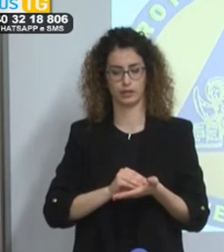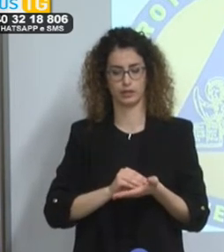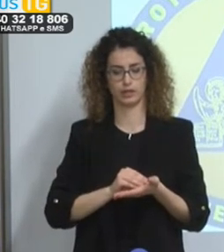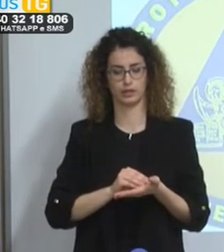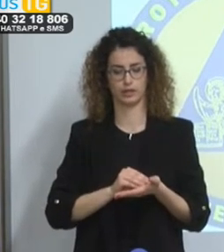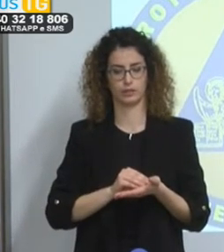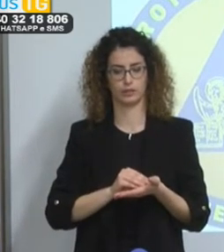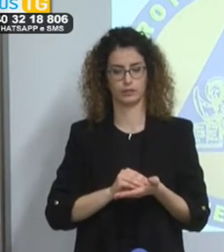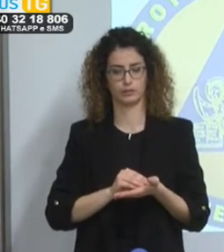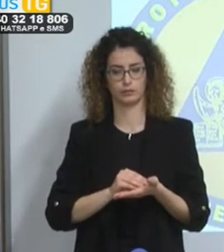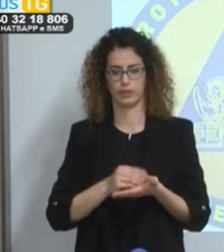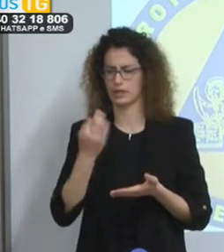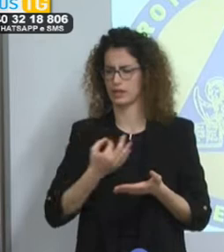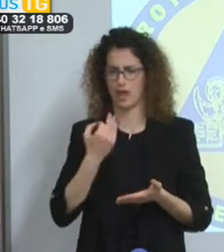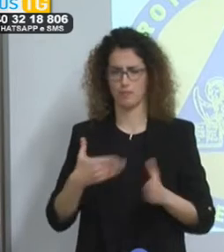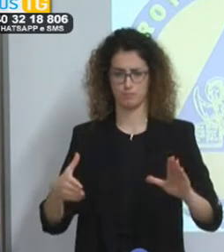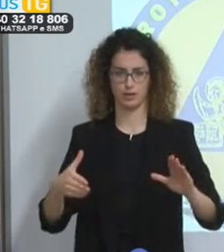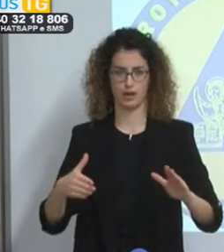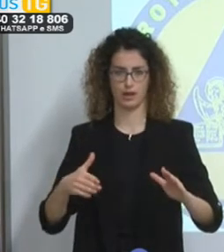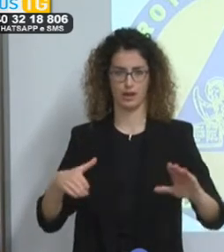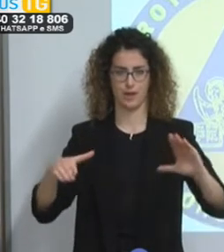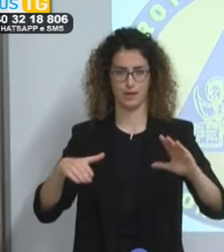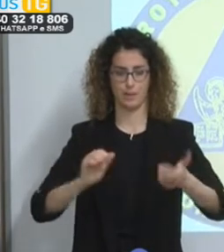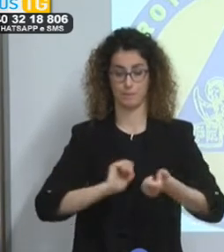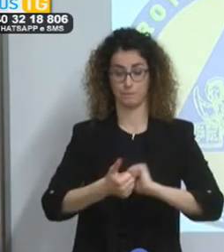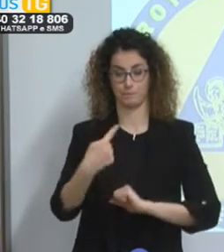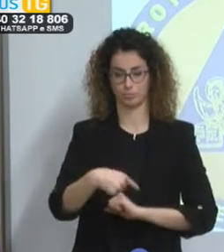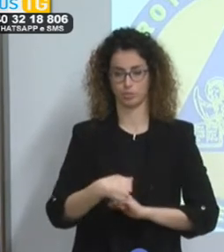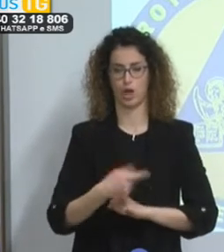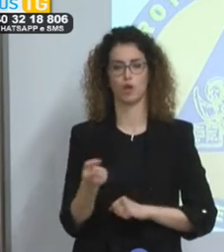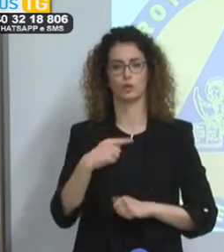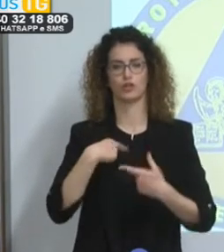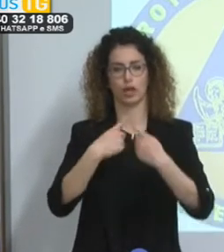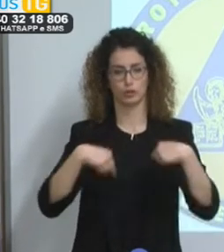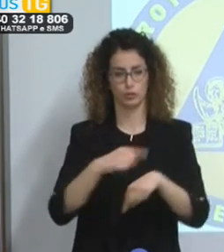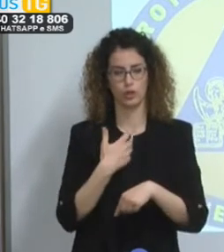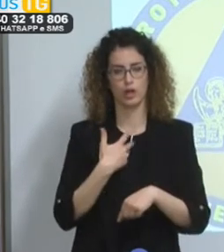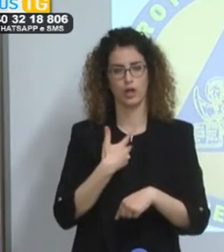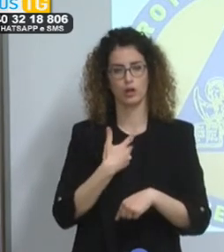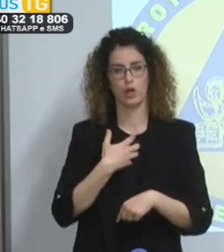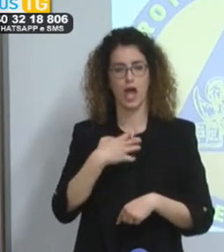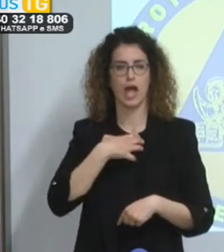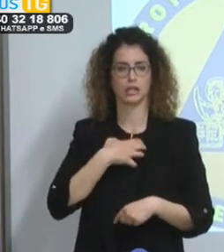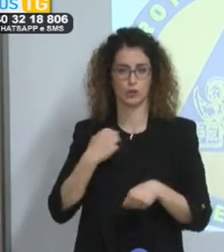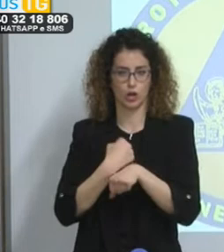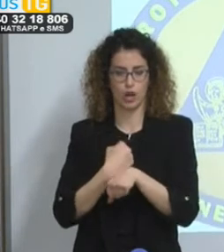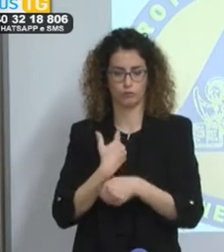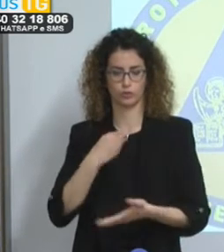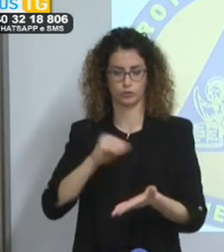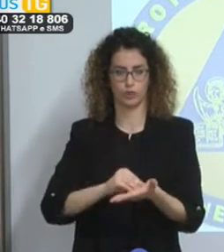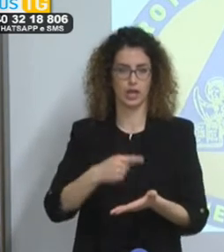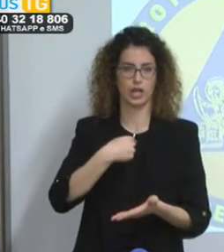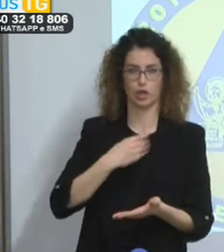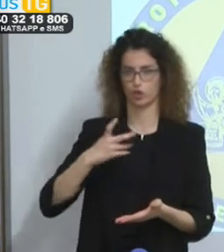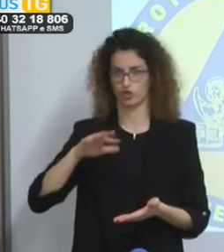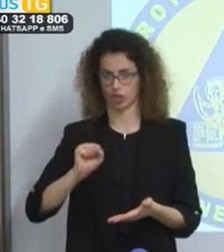sempre in questa partita. Domani è convocato questa riunione, saremo presenti con i nostri assessori al lavoro, sia io che